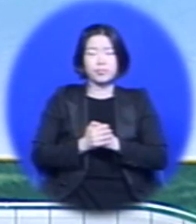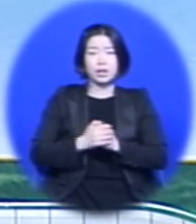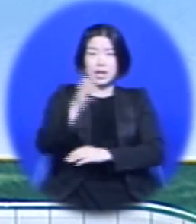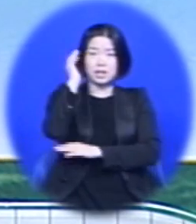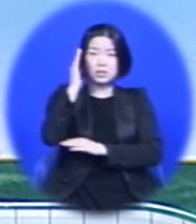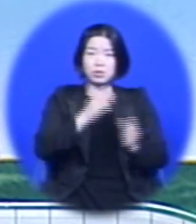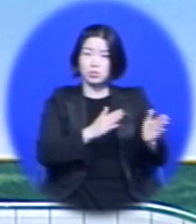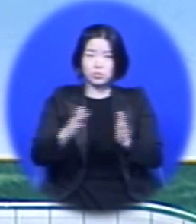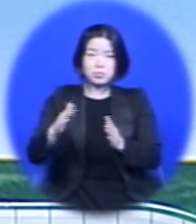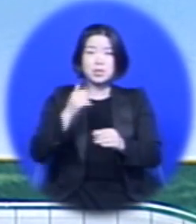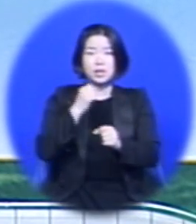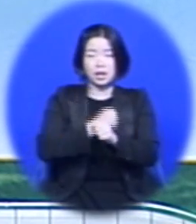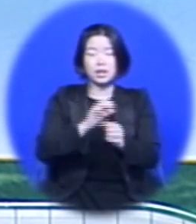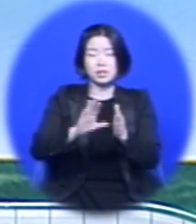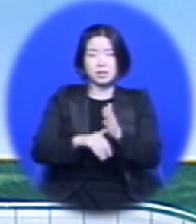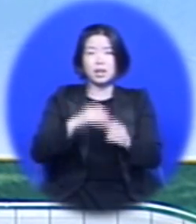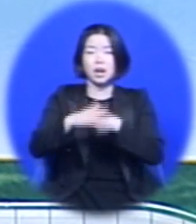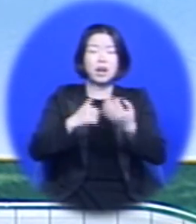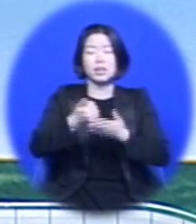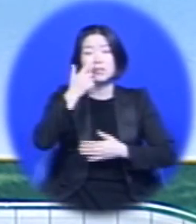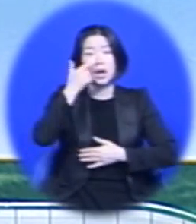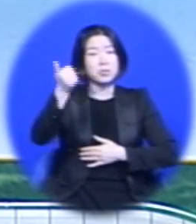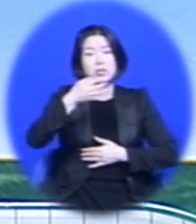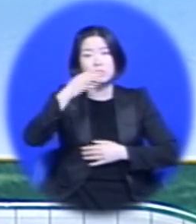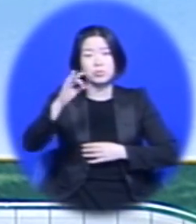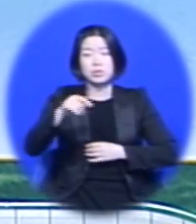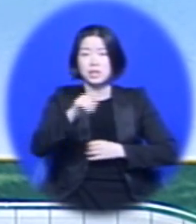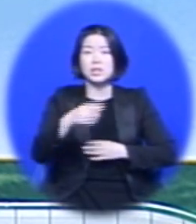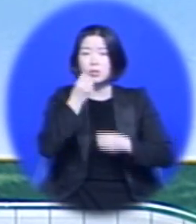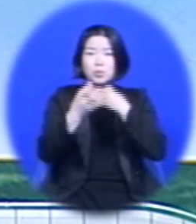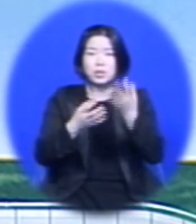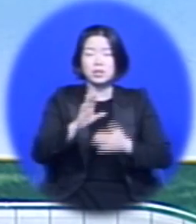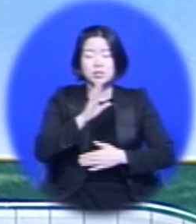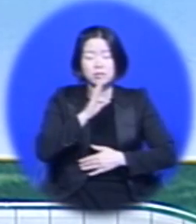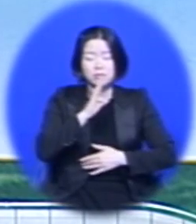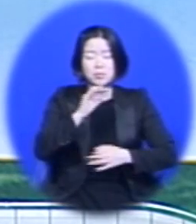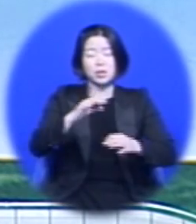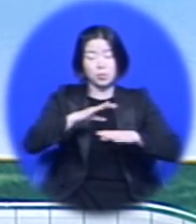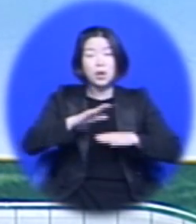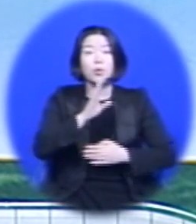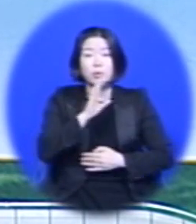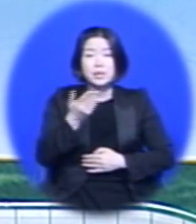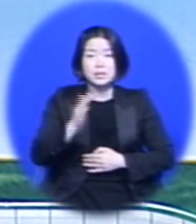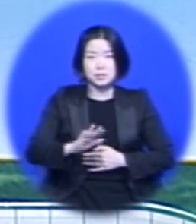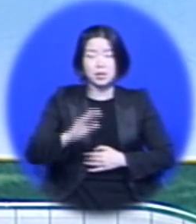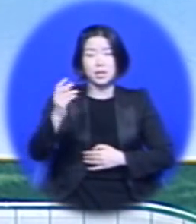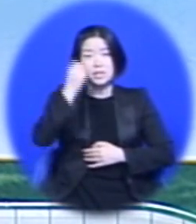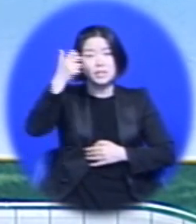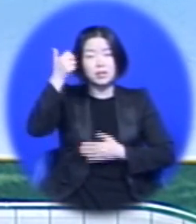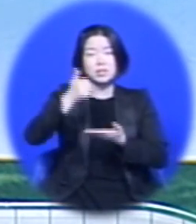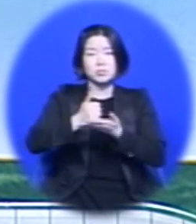설교를 준비하면서 하나님을 아버지라고 부르는 이 고백이 참으로 놀랍지만 성령님의